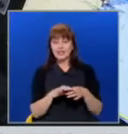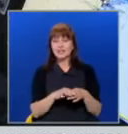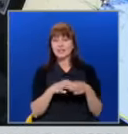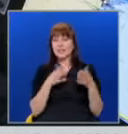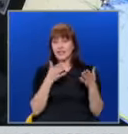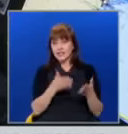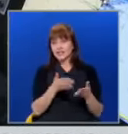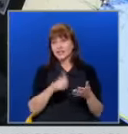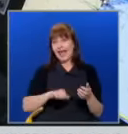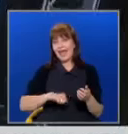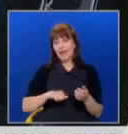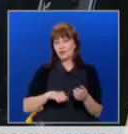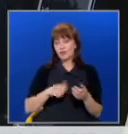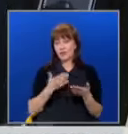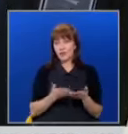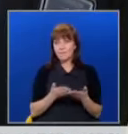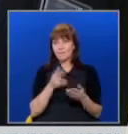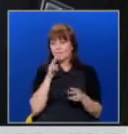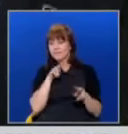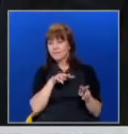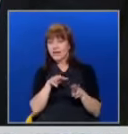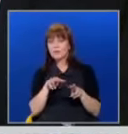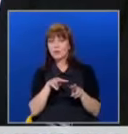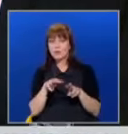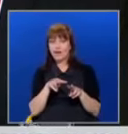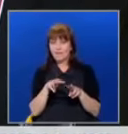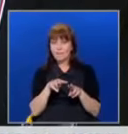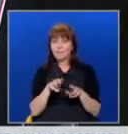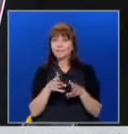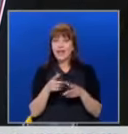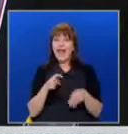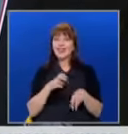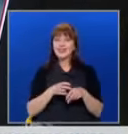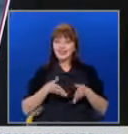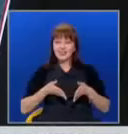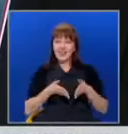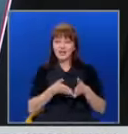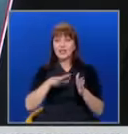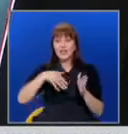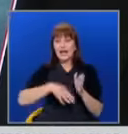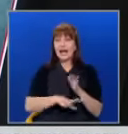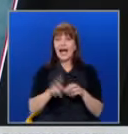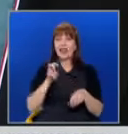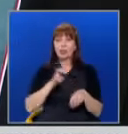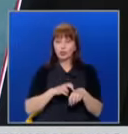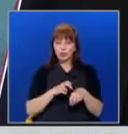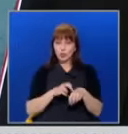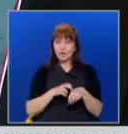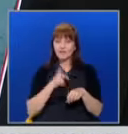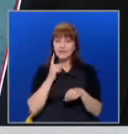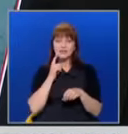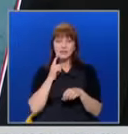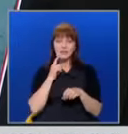с Нова Каховка. Наблюдаваме активно и делтата на река Дунав чрез